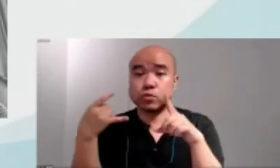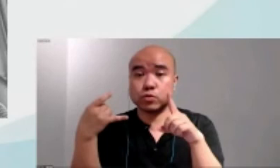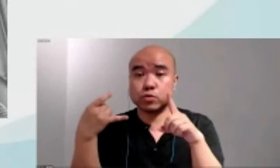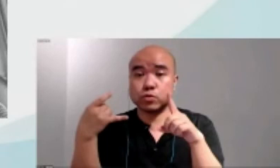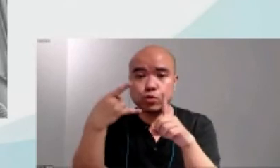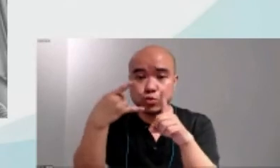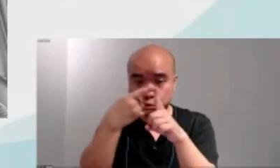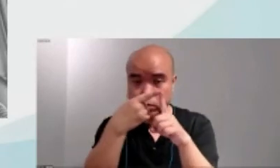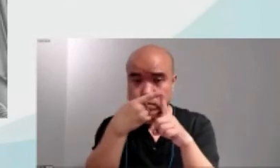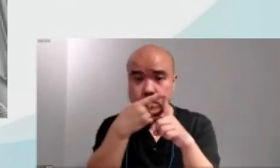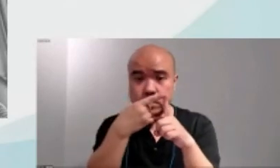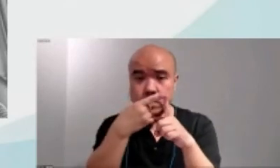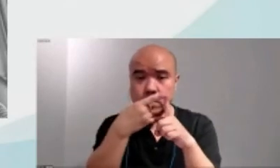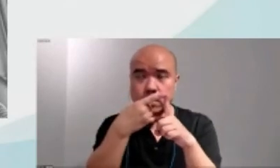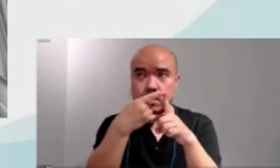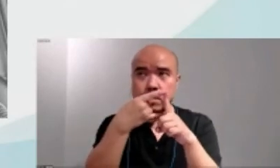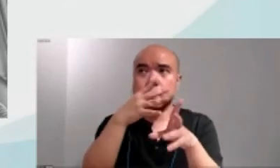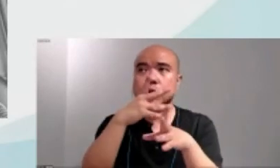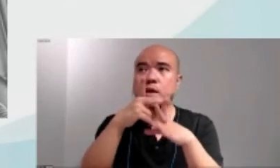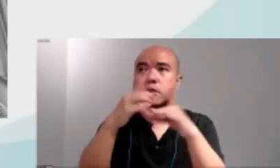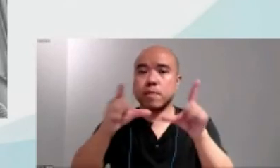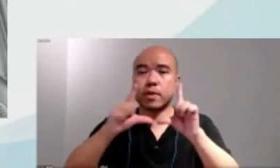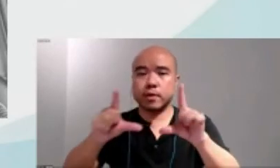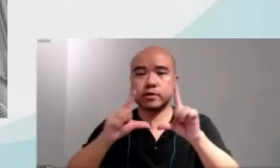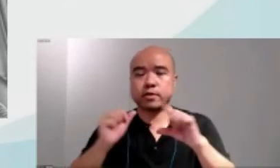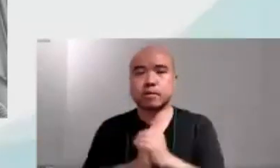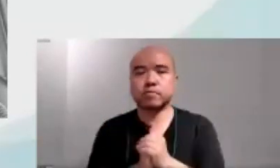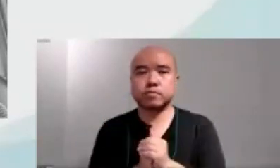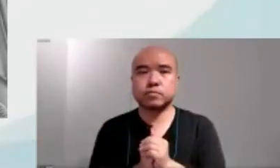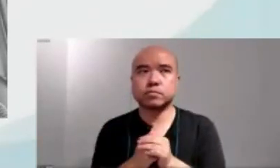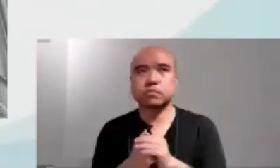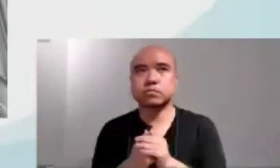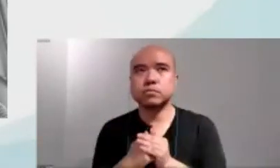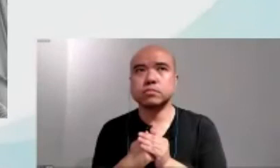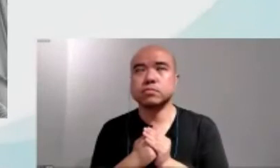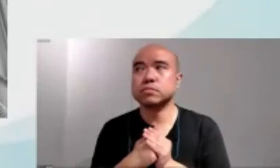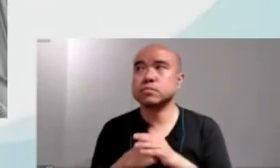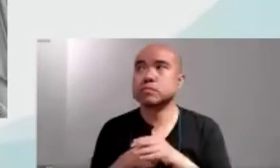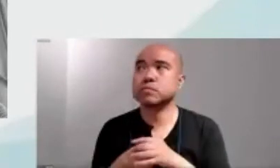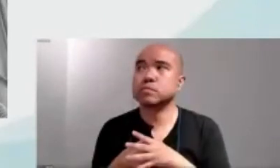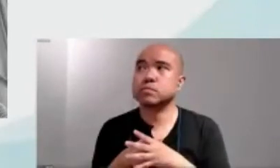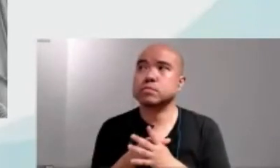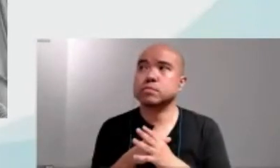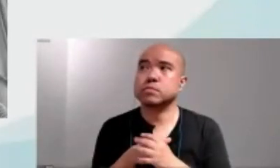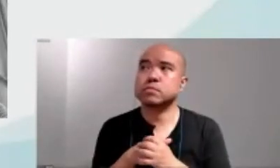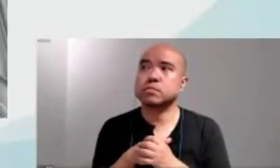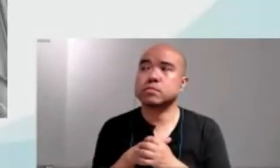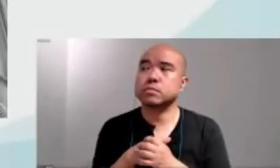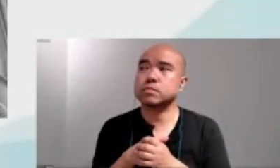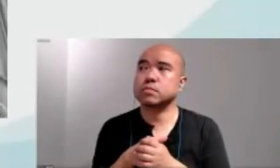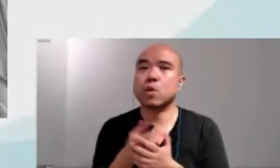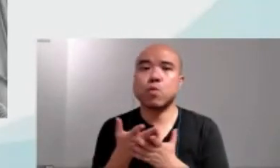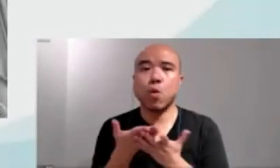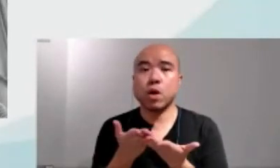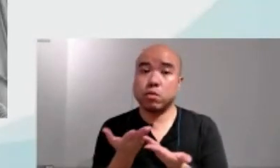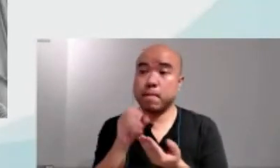問，咁咧我哋就會抽出一啲好嘅問題咧，可以咧就即係同我哋嘅幾位嘉賓啦一齊，我哋